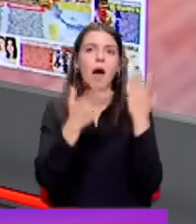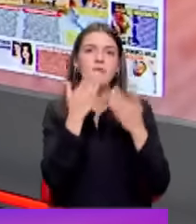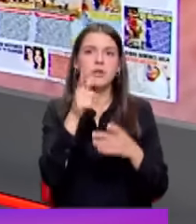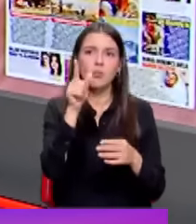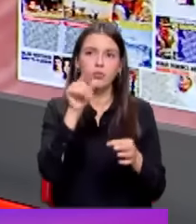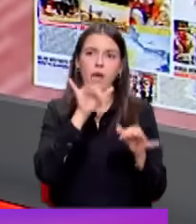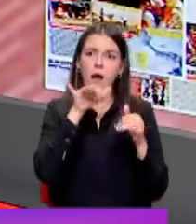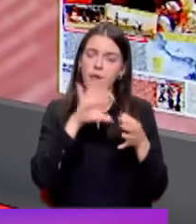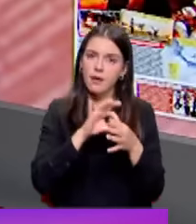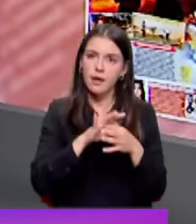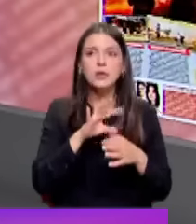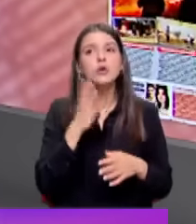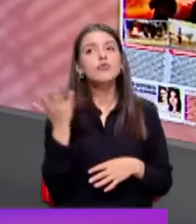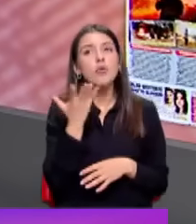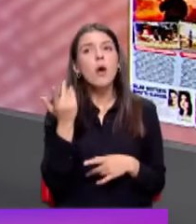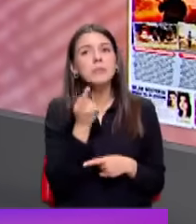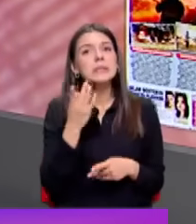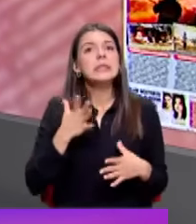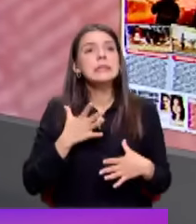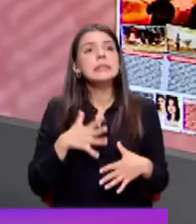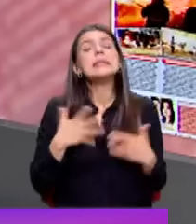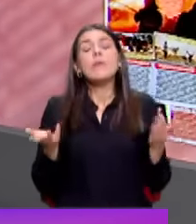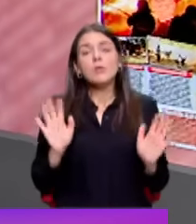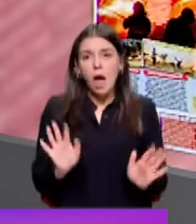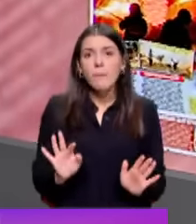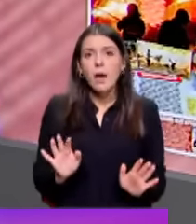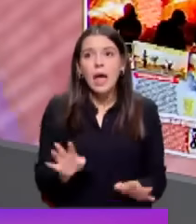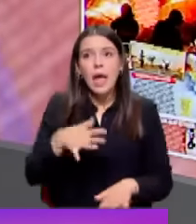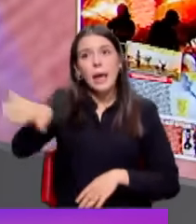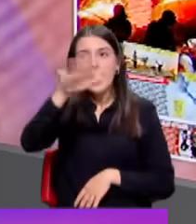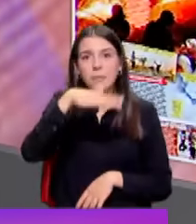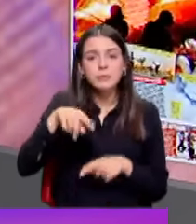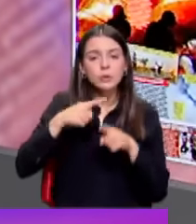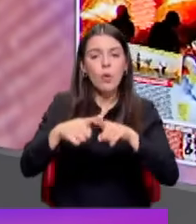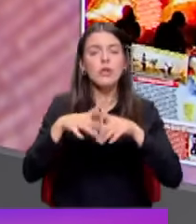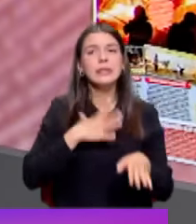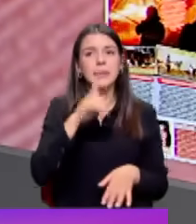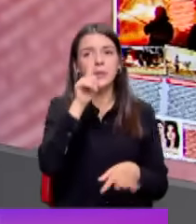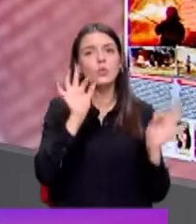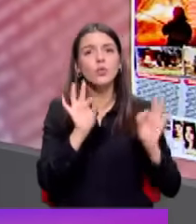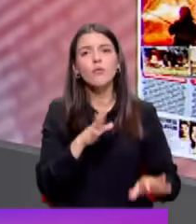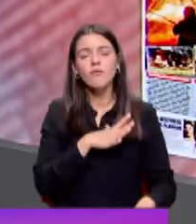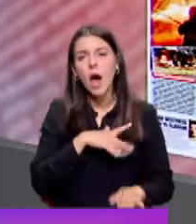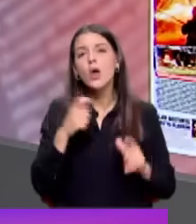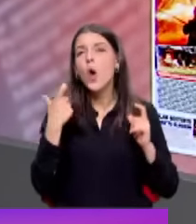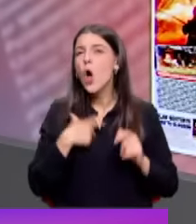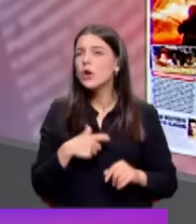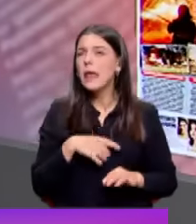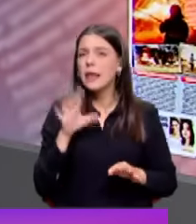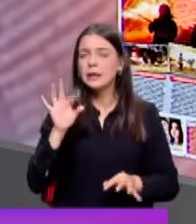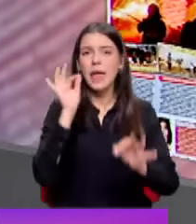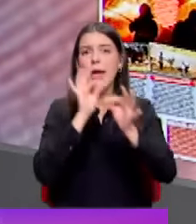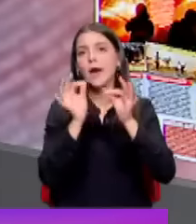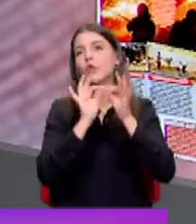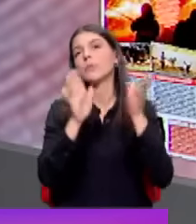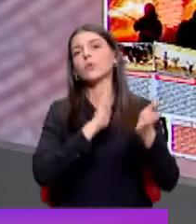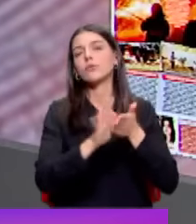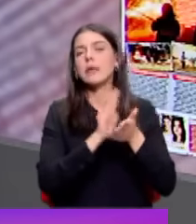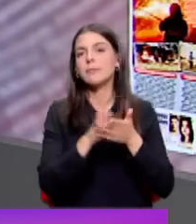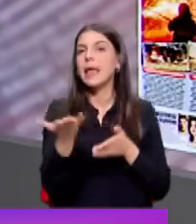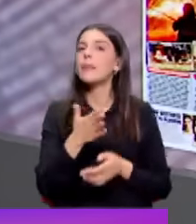sevgili izleyenler. Çok şey istemiyoruz aslında. Hepimizin ortak istediği bir durum var. Özellikle ekonomimizin düzelmesi